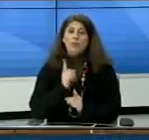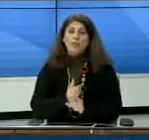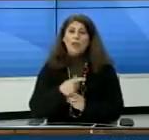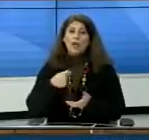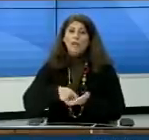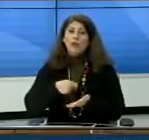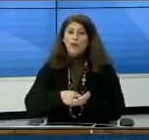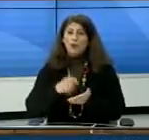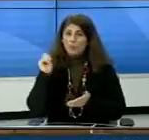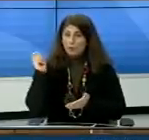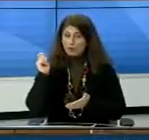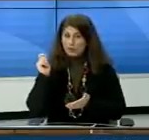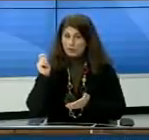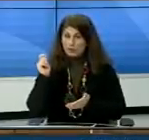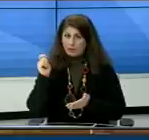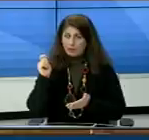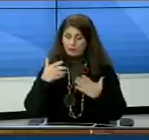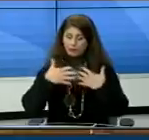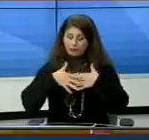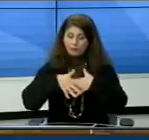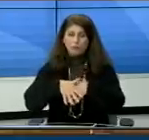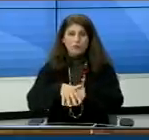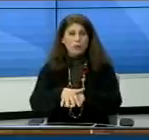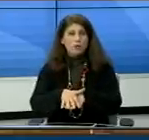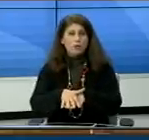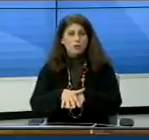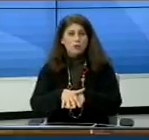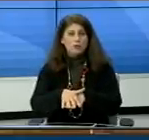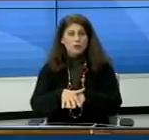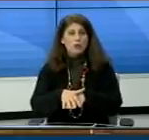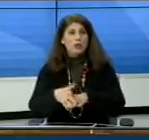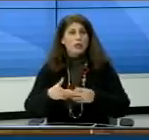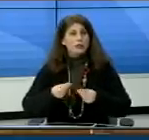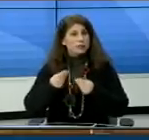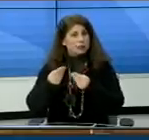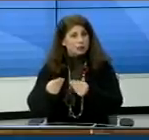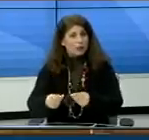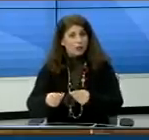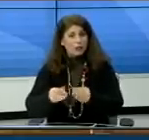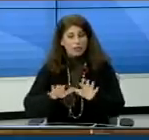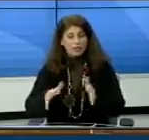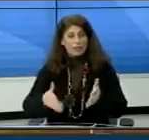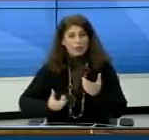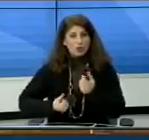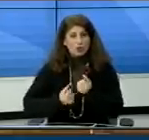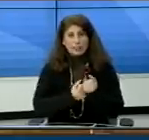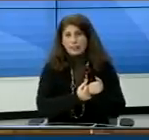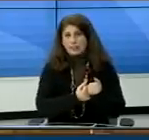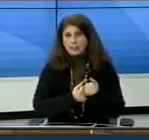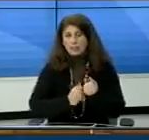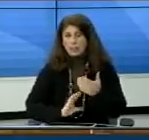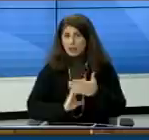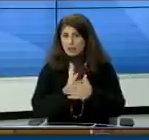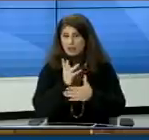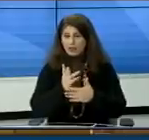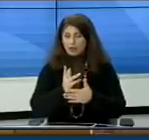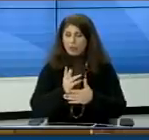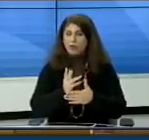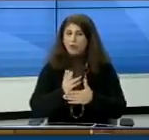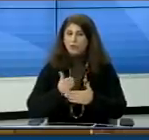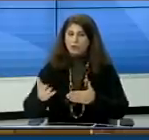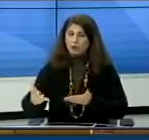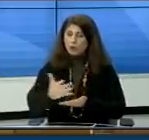πολιτική είναι προσαρμοσμένη ώστε να παρέχει δίκτυο στήριξης και να βελτιώνει το διαθέσιμο